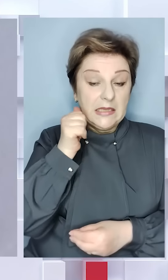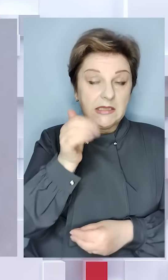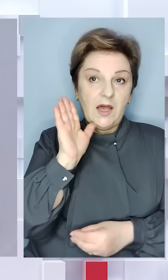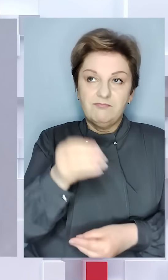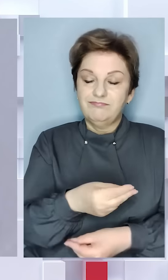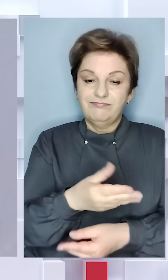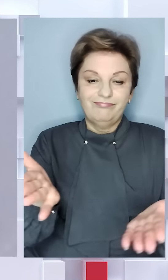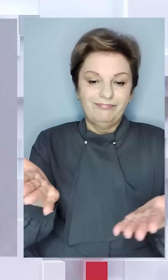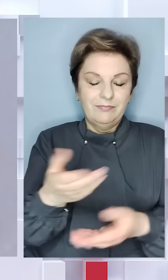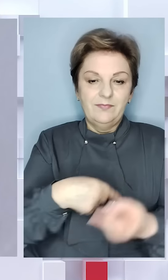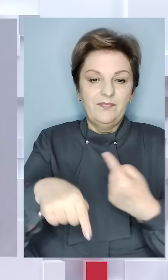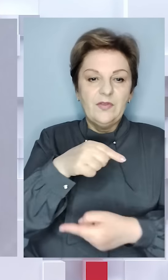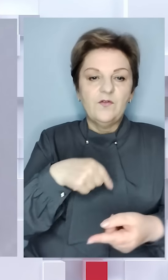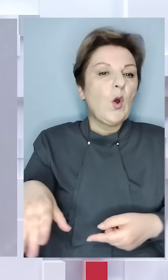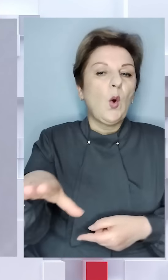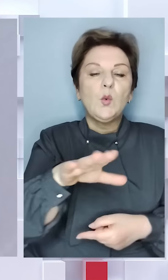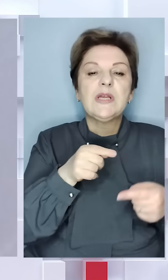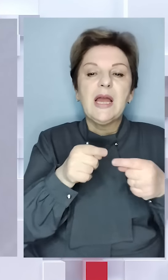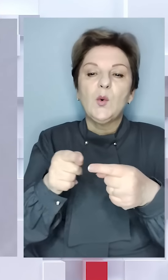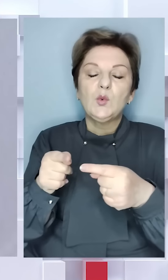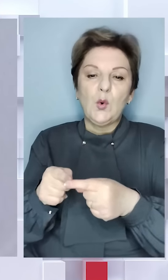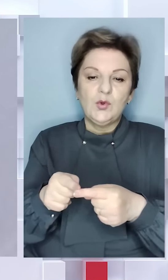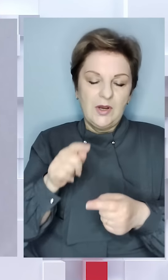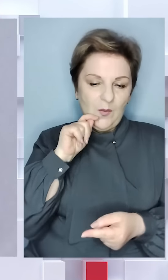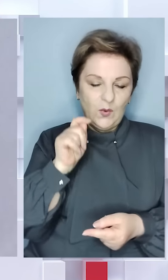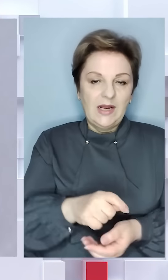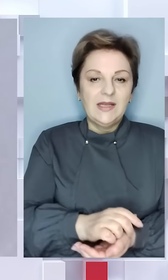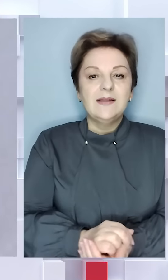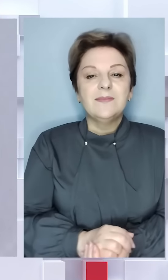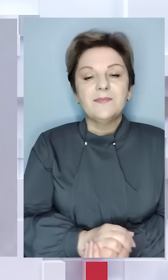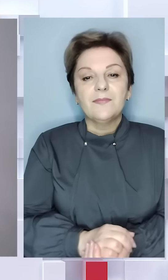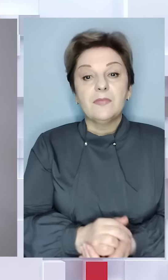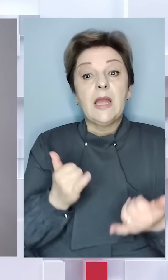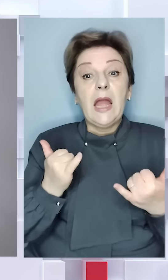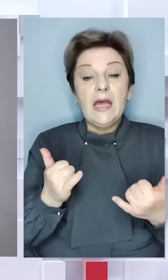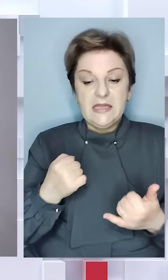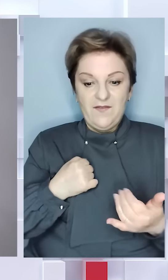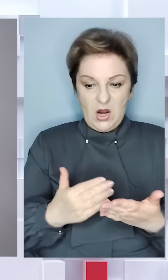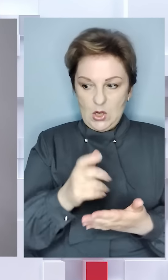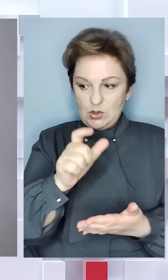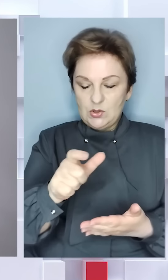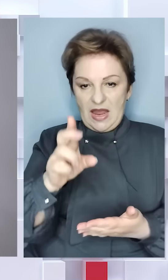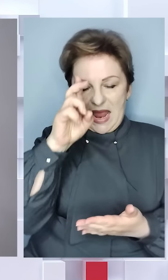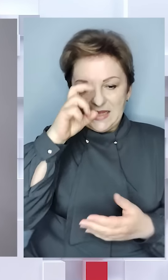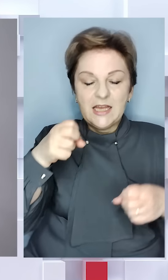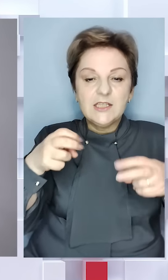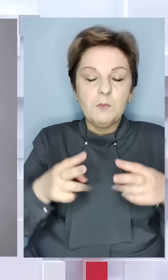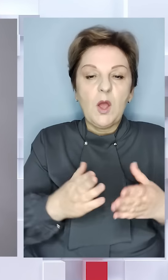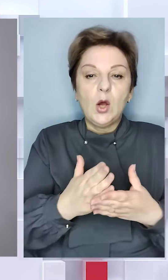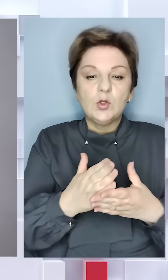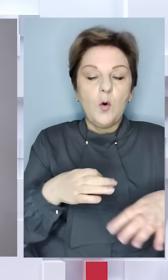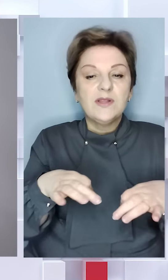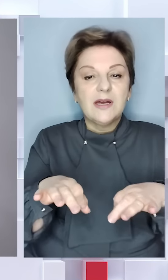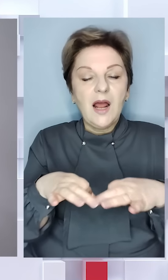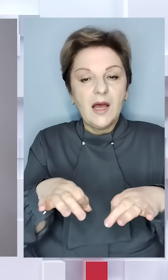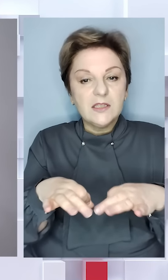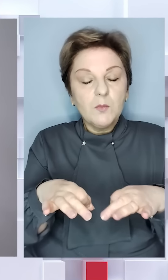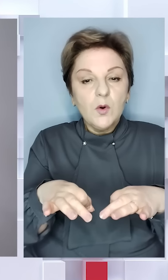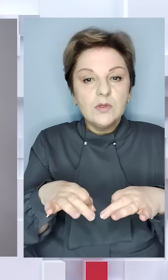вони будуть в обігу в усіх куточках нашої держави. Сьогодні військовослужбовці Державної спеціальної служби